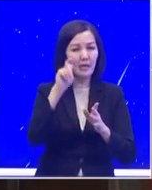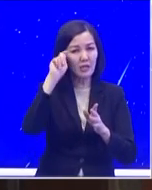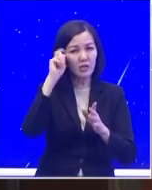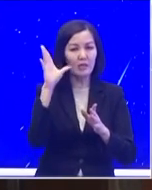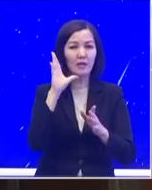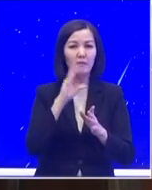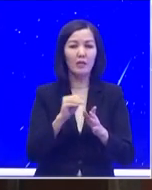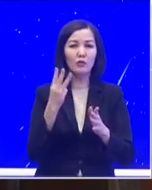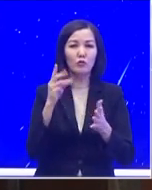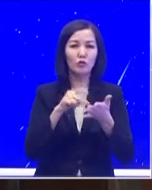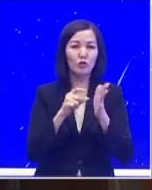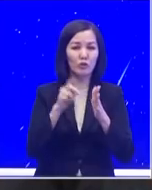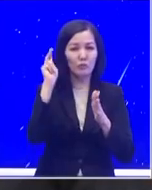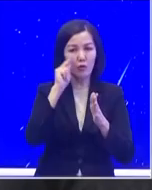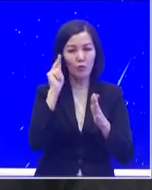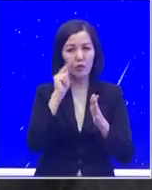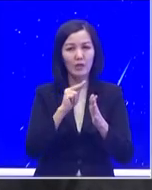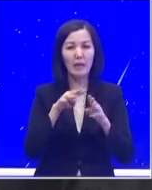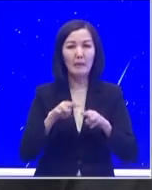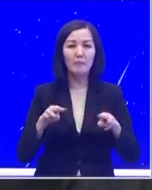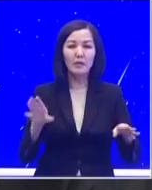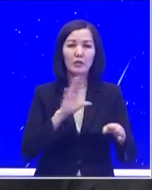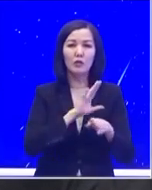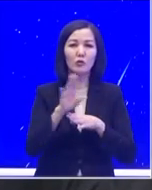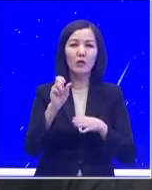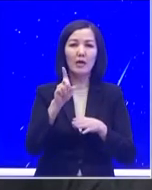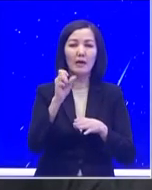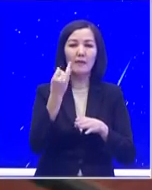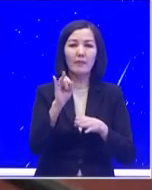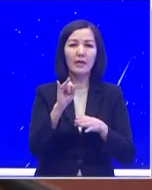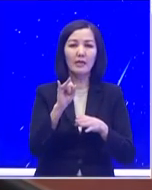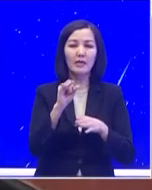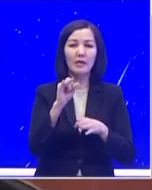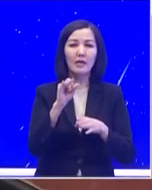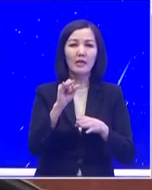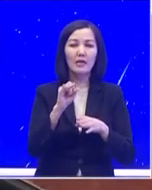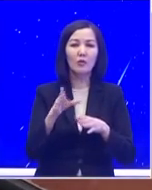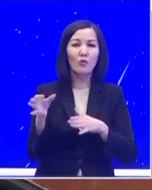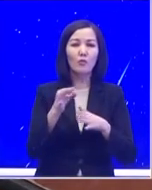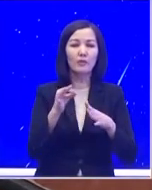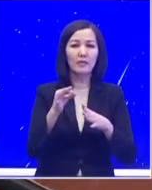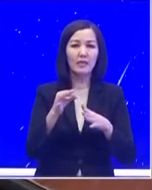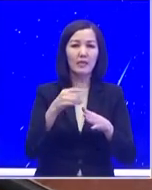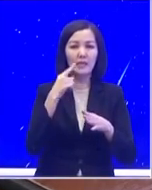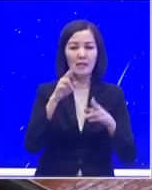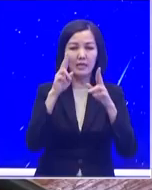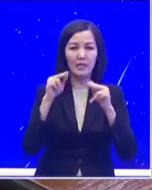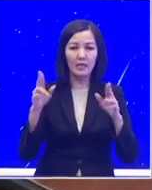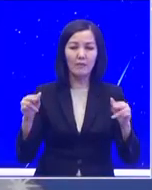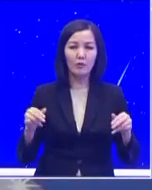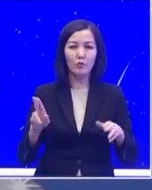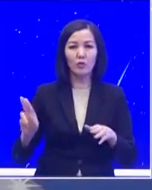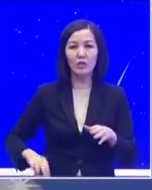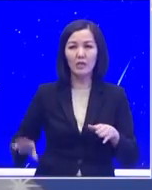3-ші сыныпта оқиды. Ол білім және ғылым министрі жолдаған Абай өлеңдерін оқу эстафетасын облыстық тілдерді дамыту басқармасының басшысына